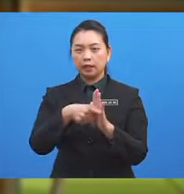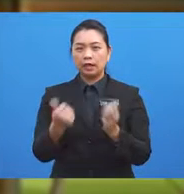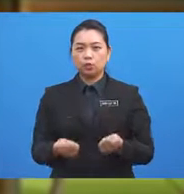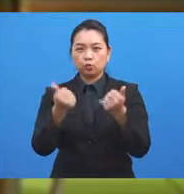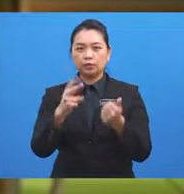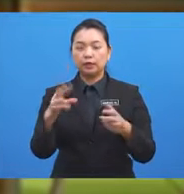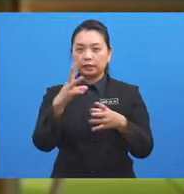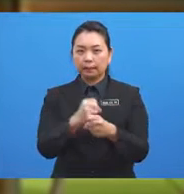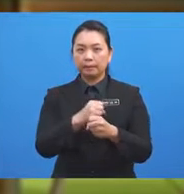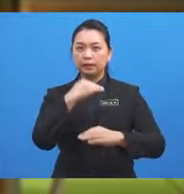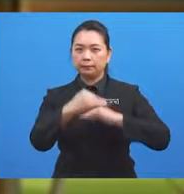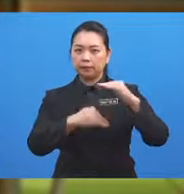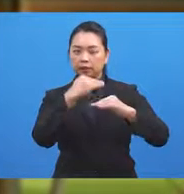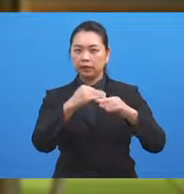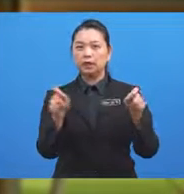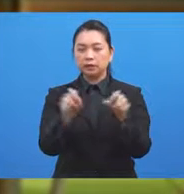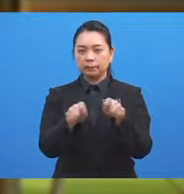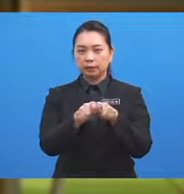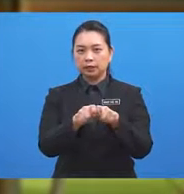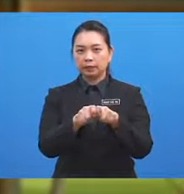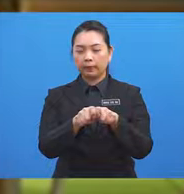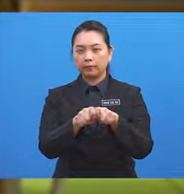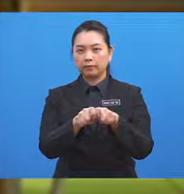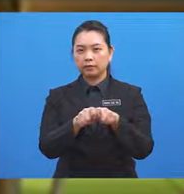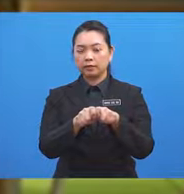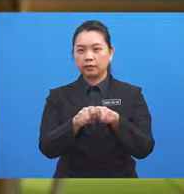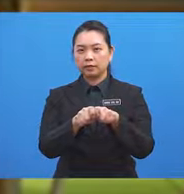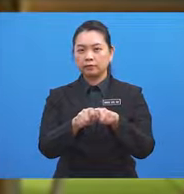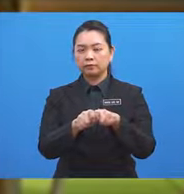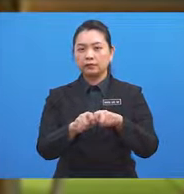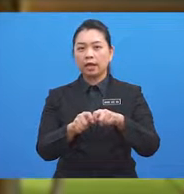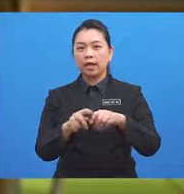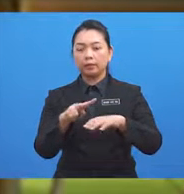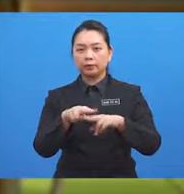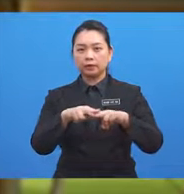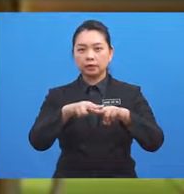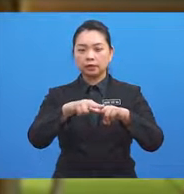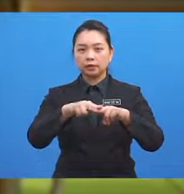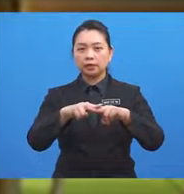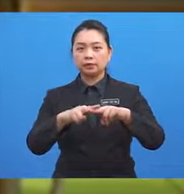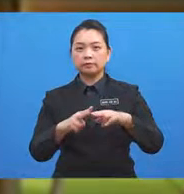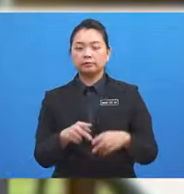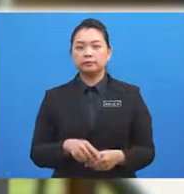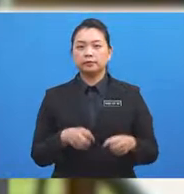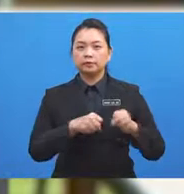dibina seperti lebuh raya dan sistem transit aliran ringan.